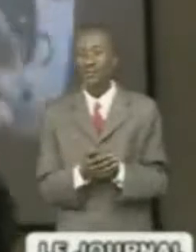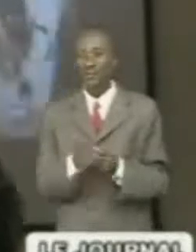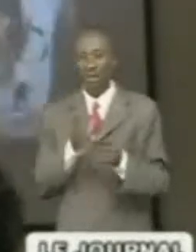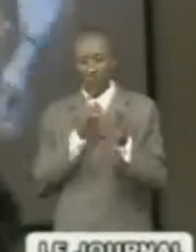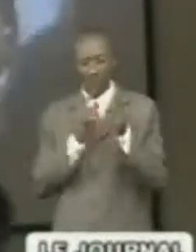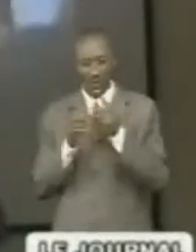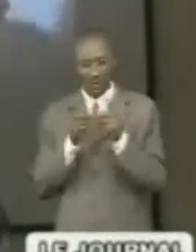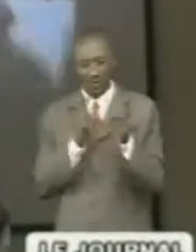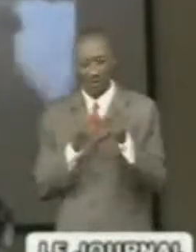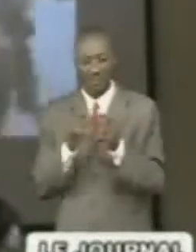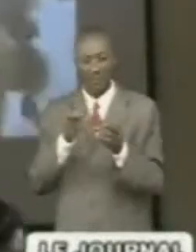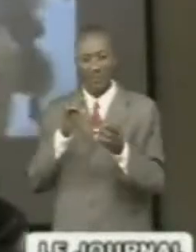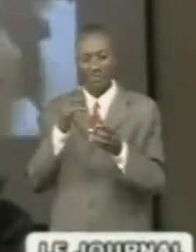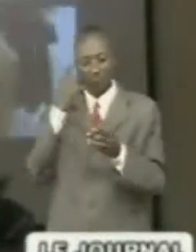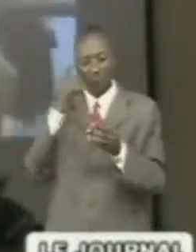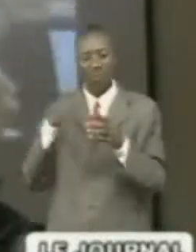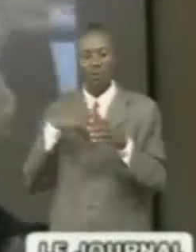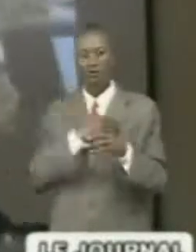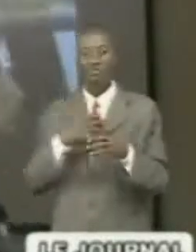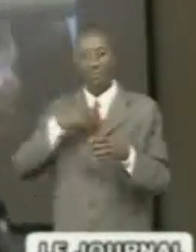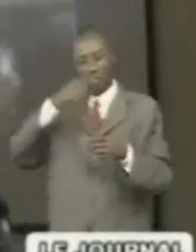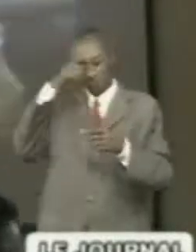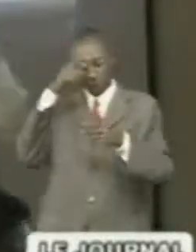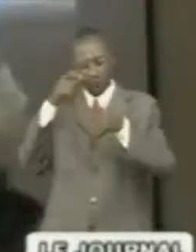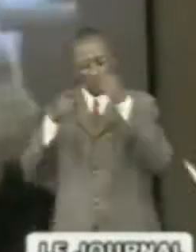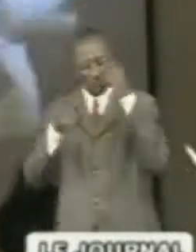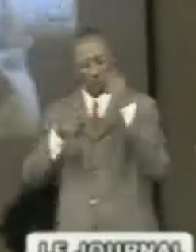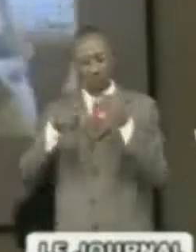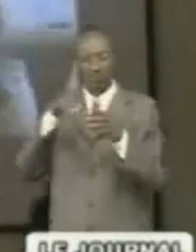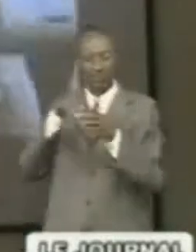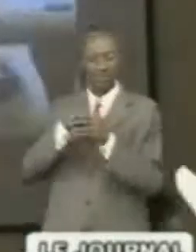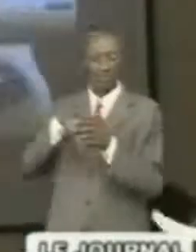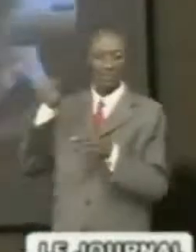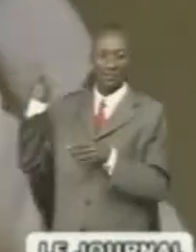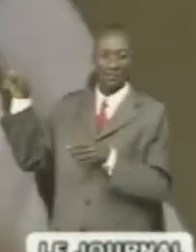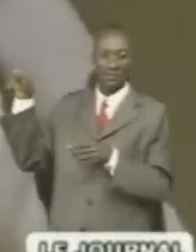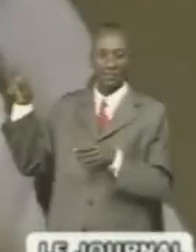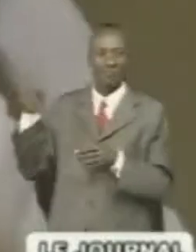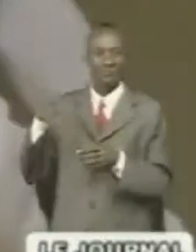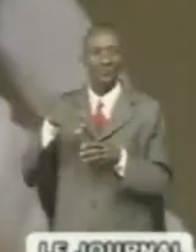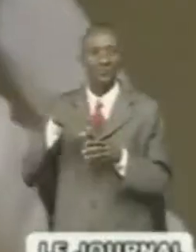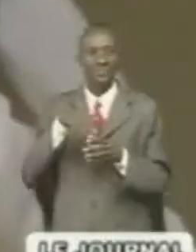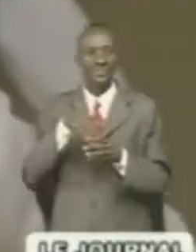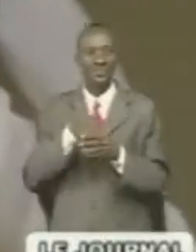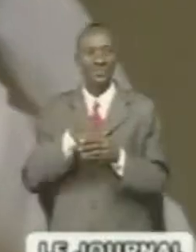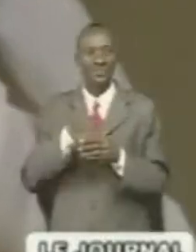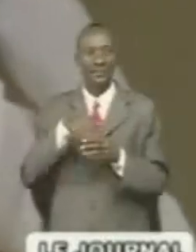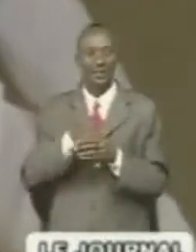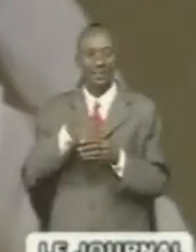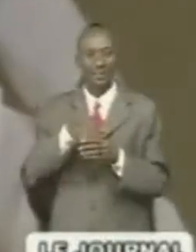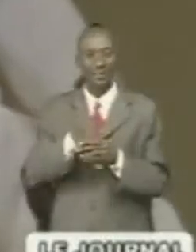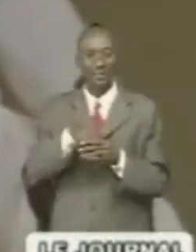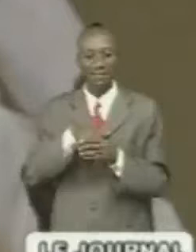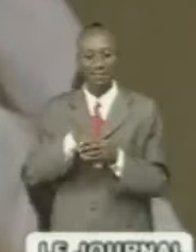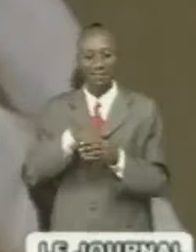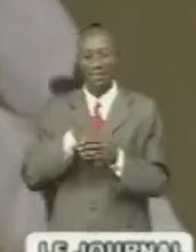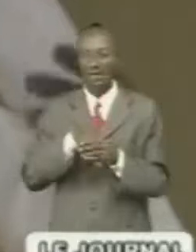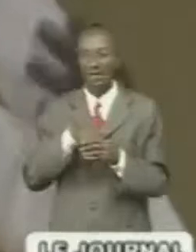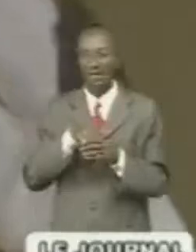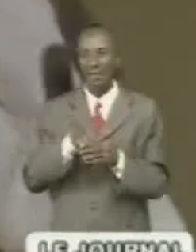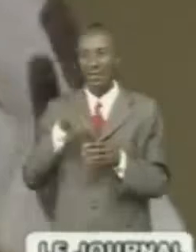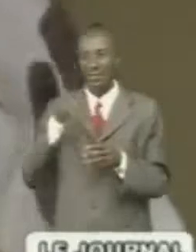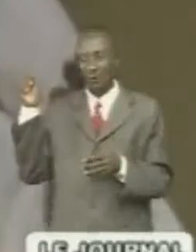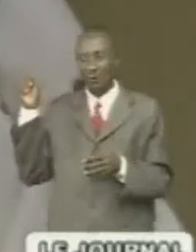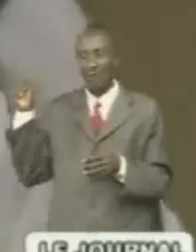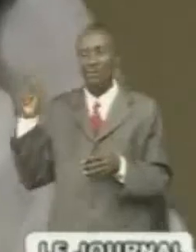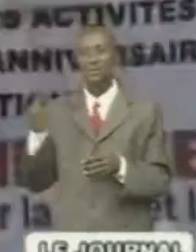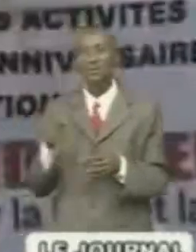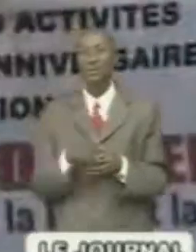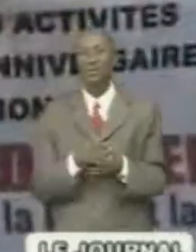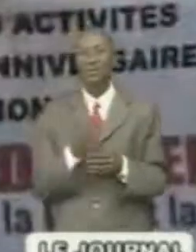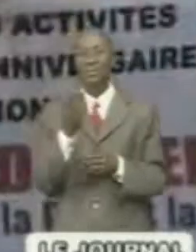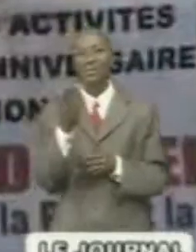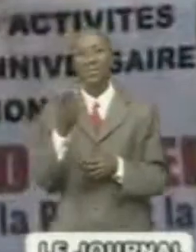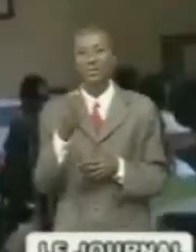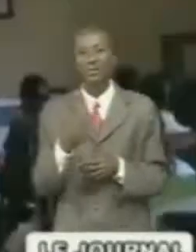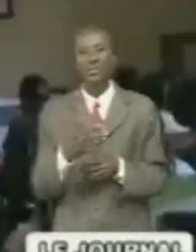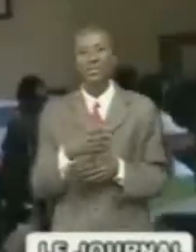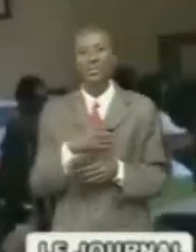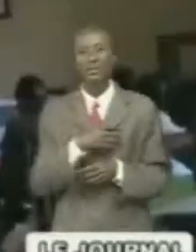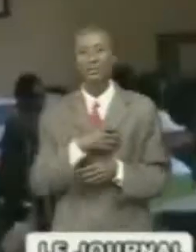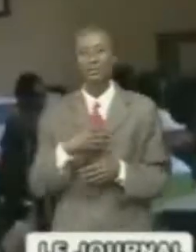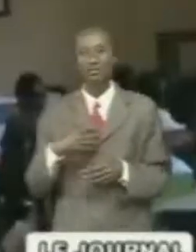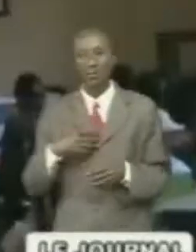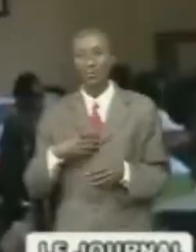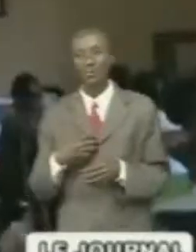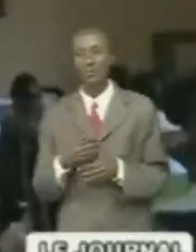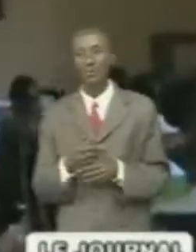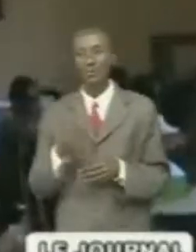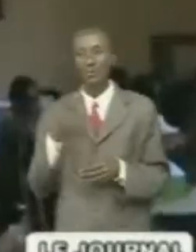lourds tributs de la guerre d'agression, la section RDC dirigée par Mme Annie Matundu sensibilise les femmes à mener les plaidoyers